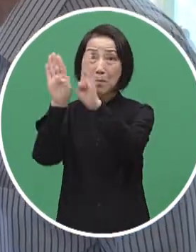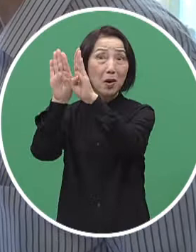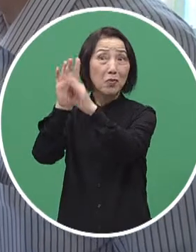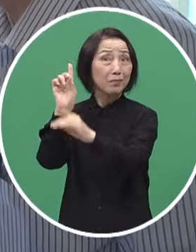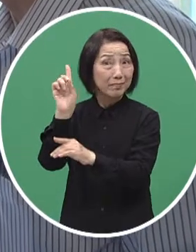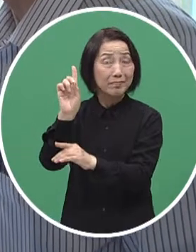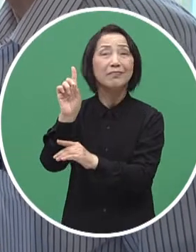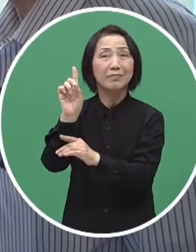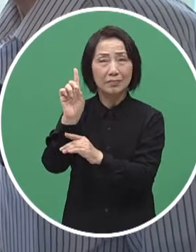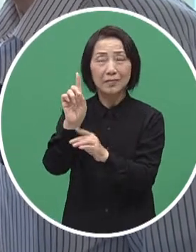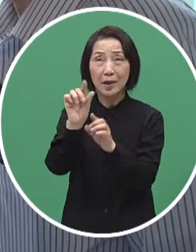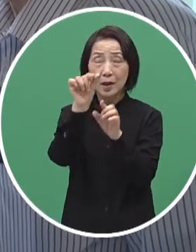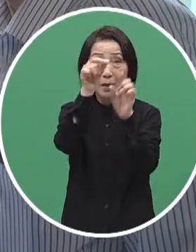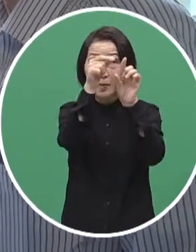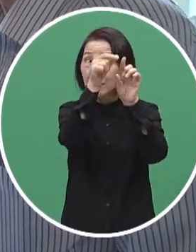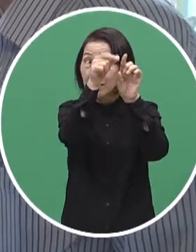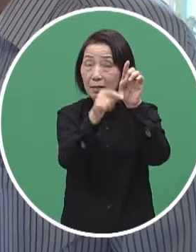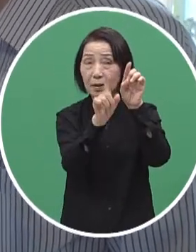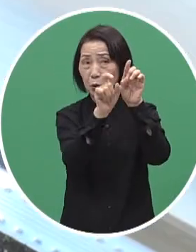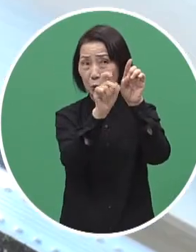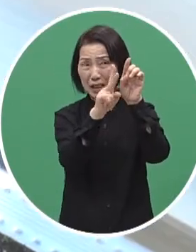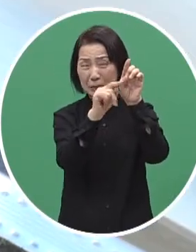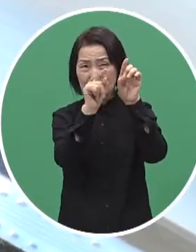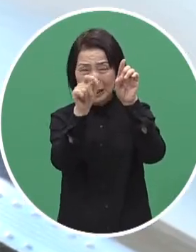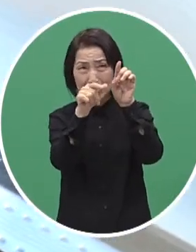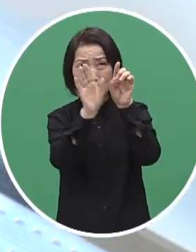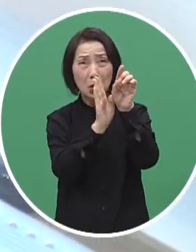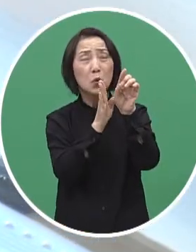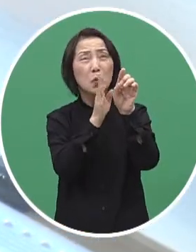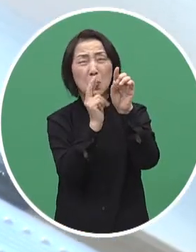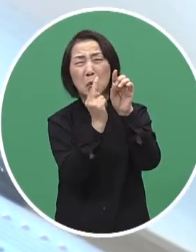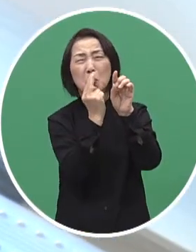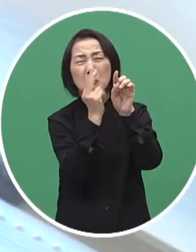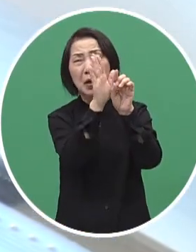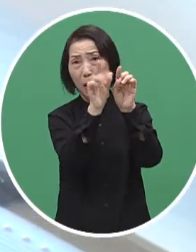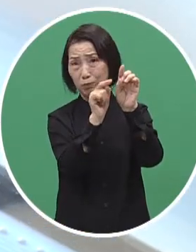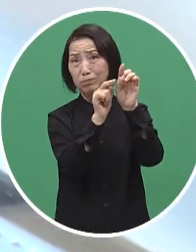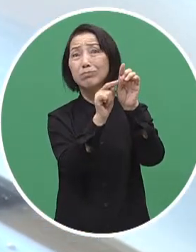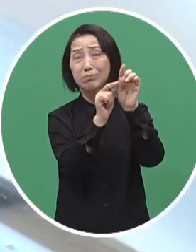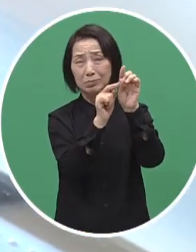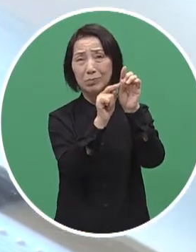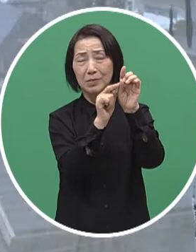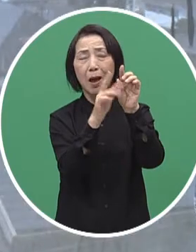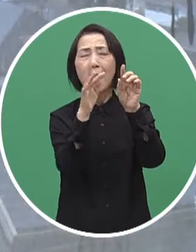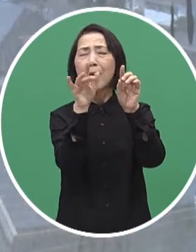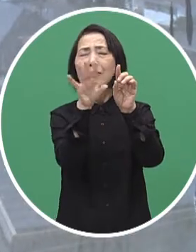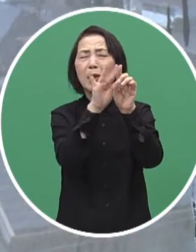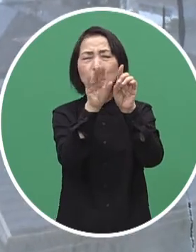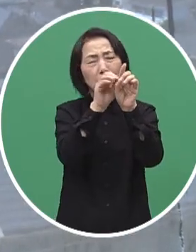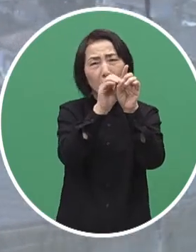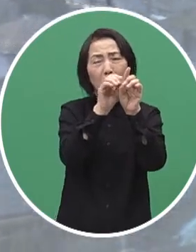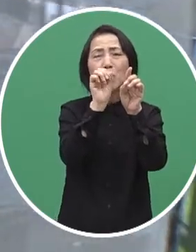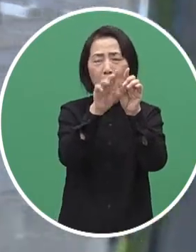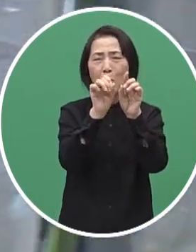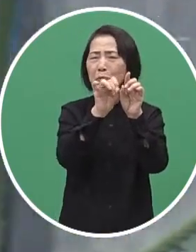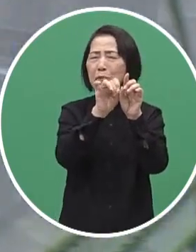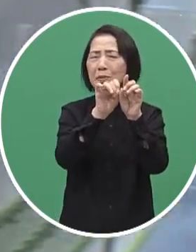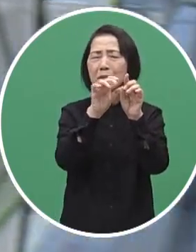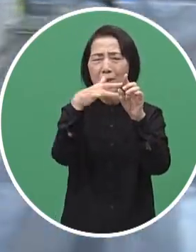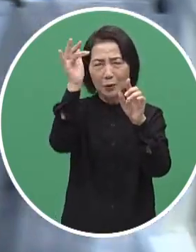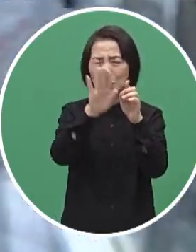窓に関しては中のほうが12ミリぐらいの新空気層があって熱を取得方と